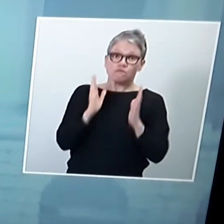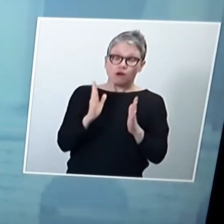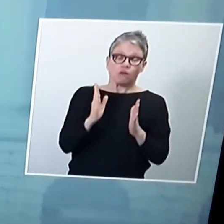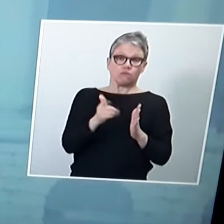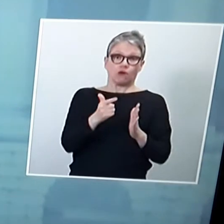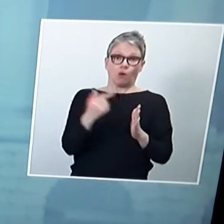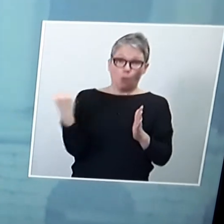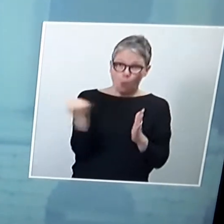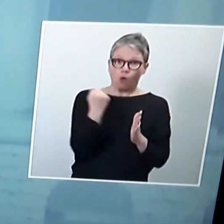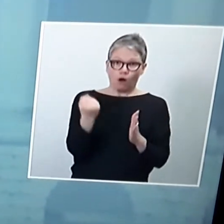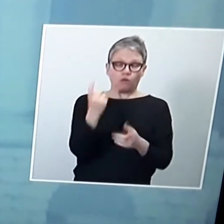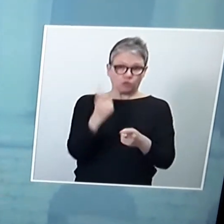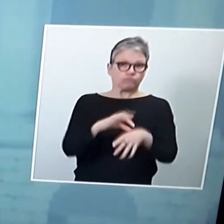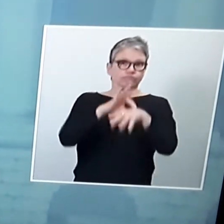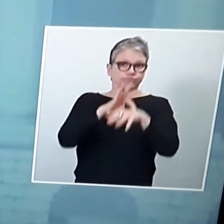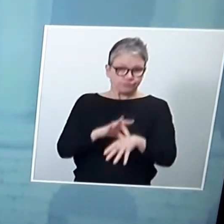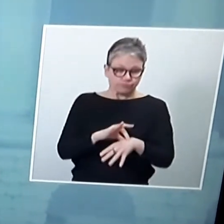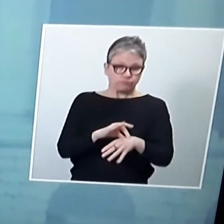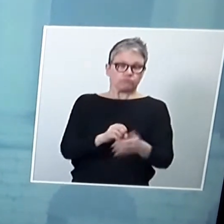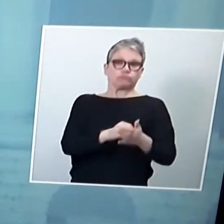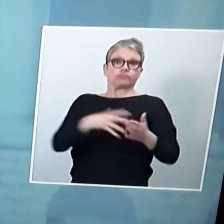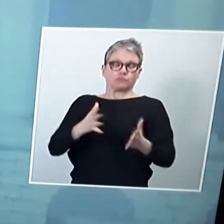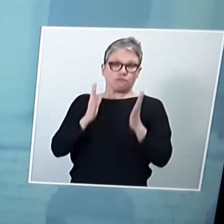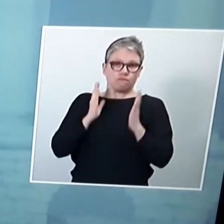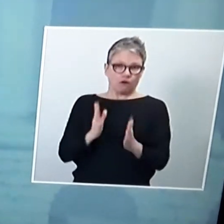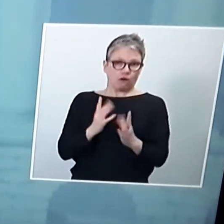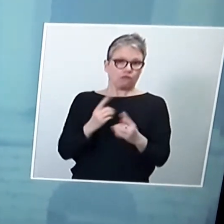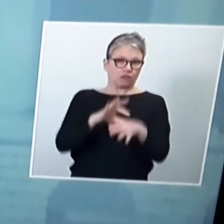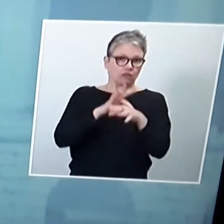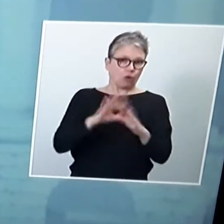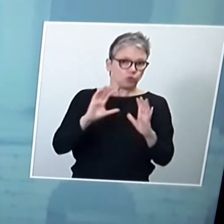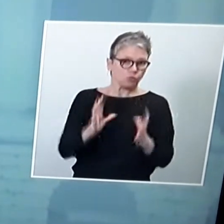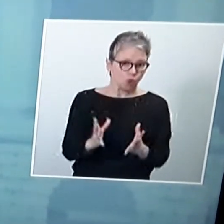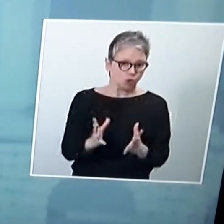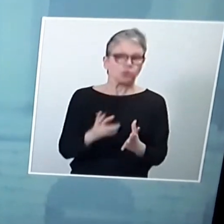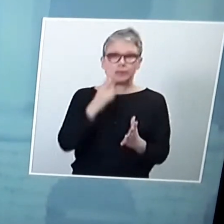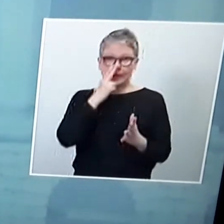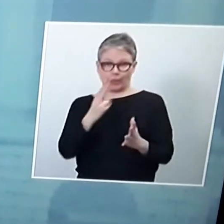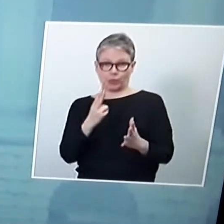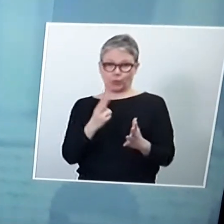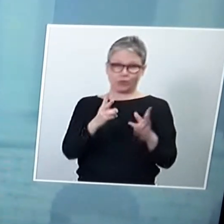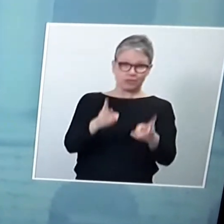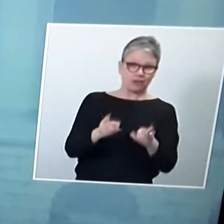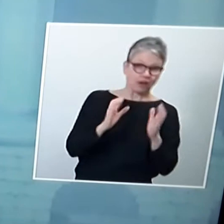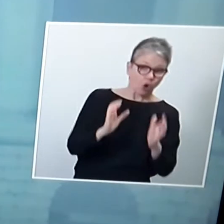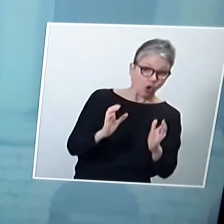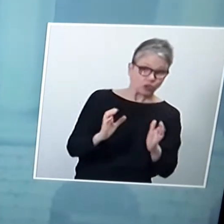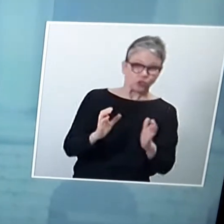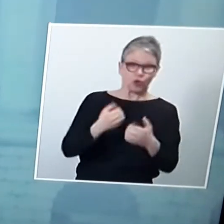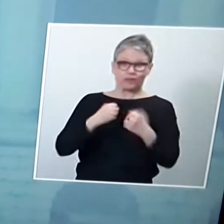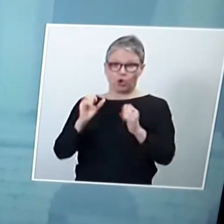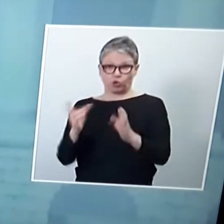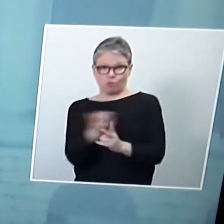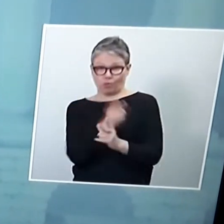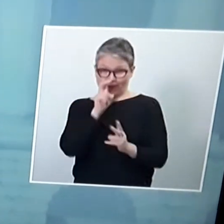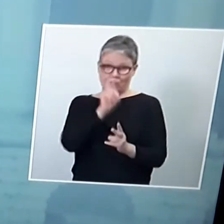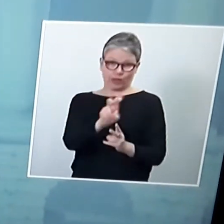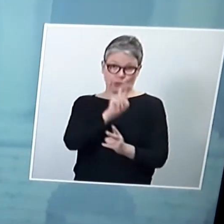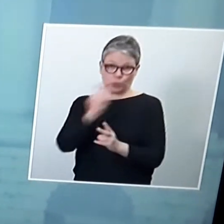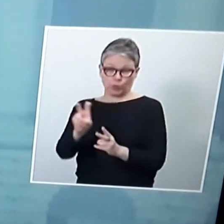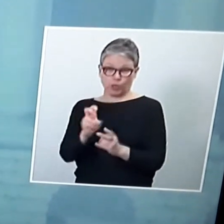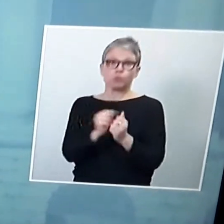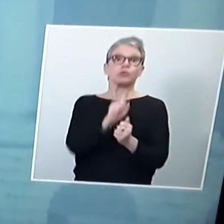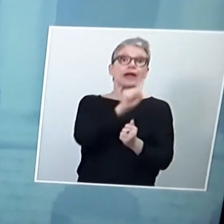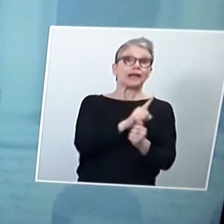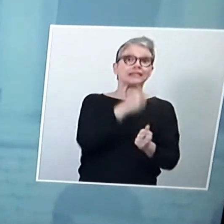se muodostaa terveydelle vakavan uhan, eli me näemme sen myös sairaanhoidon ja tehohoidon puolella. Mutta tämän jälkeen, kun nämä